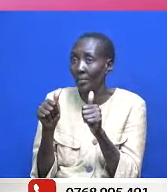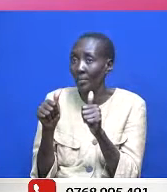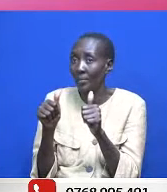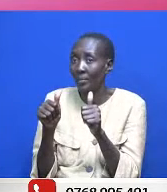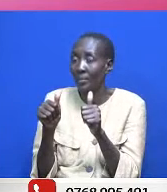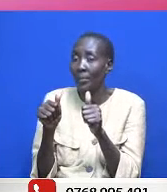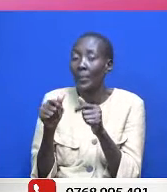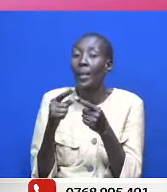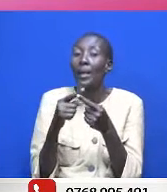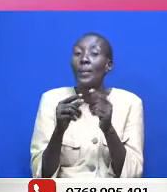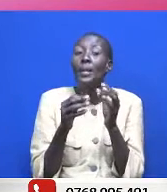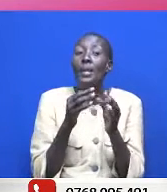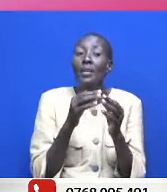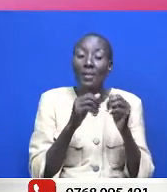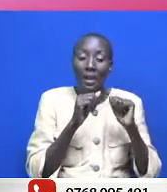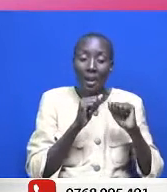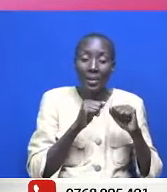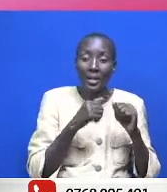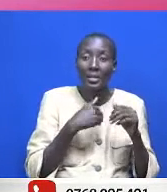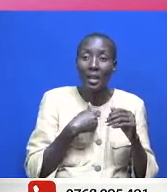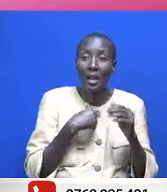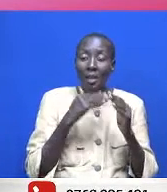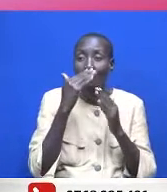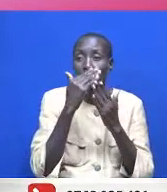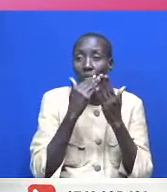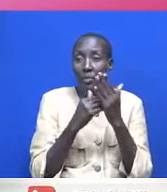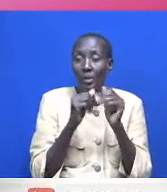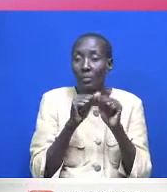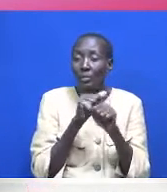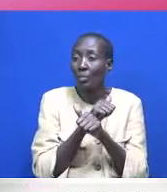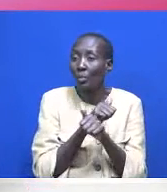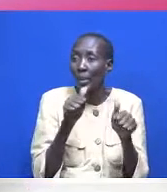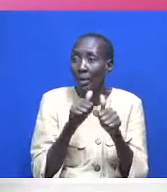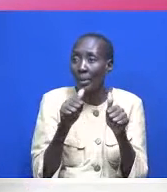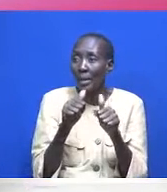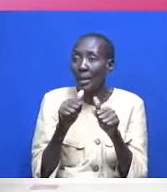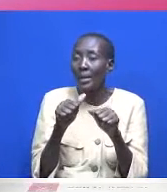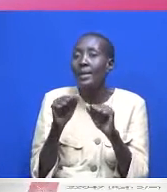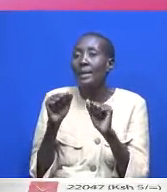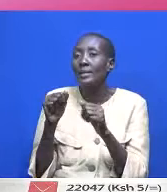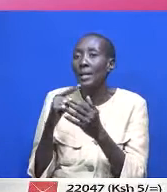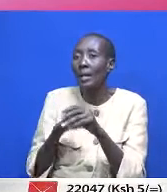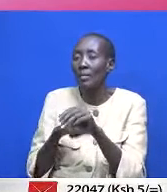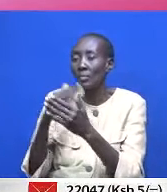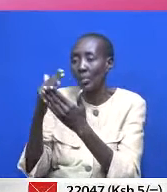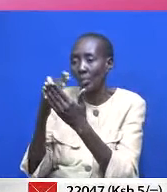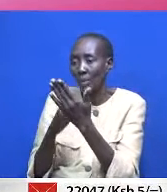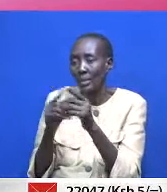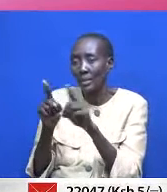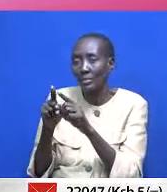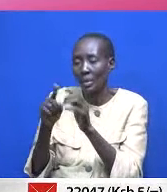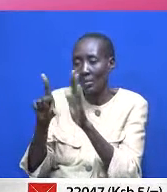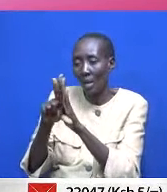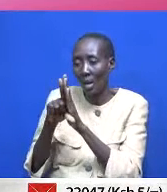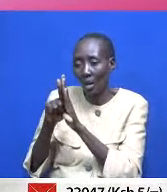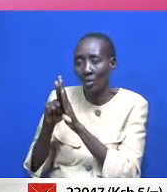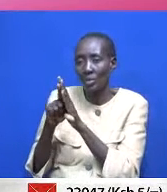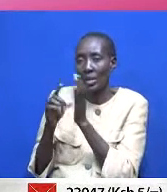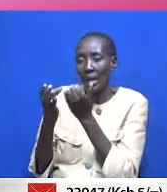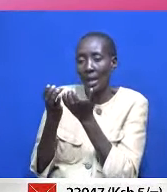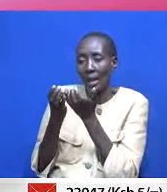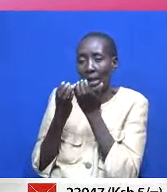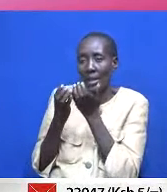tuna uwezo ya ushindani. Ushindana vizuri. Na hiyo ushindana vizuri inahitaji pia masheria ambayo